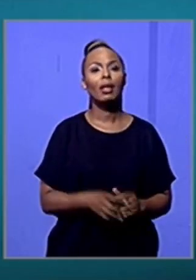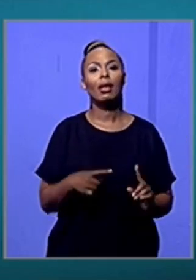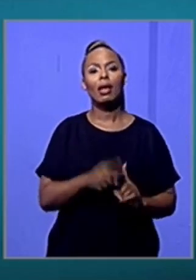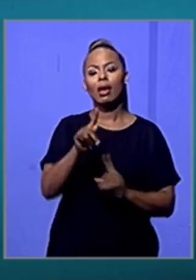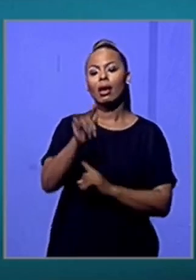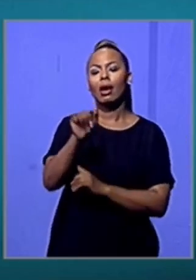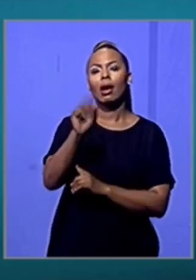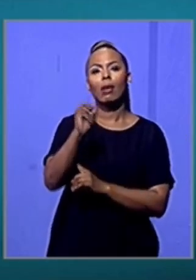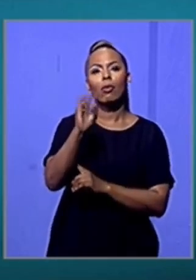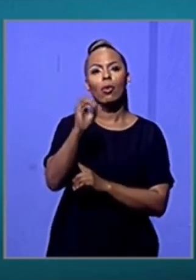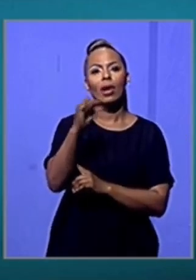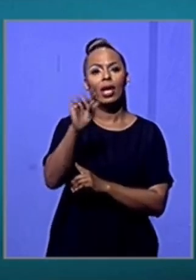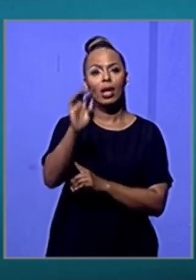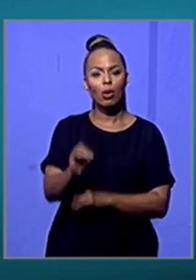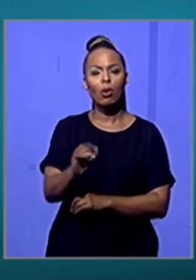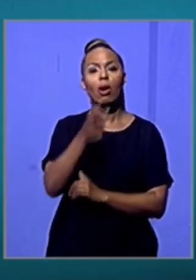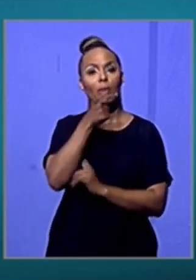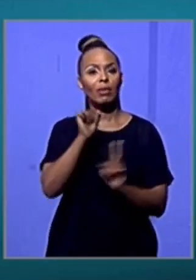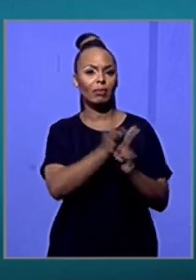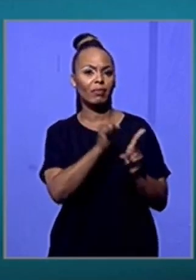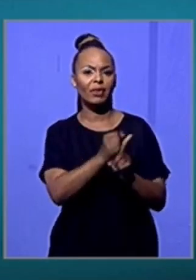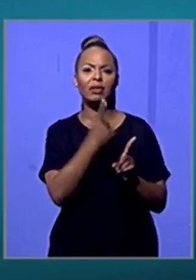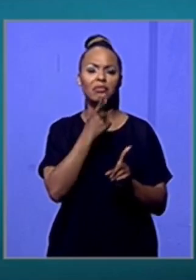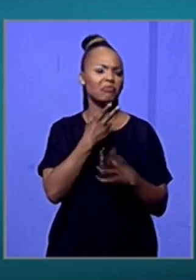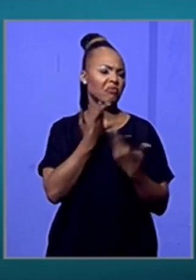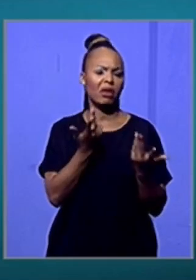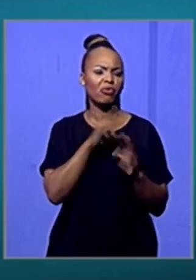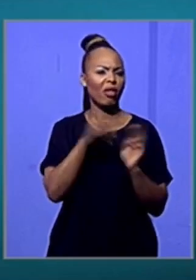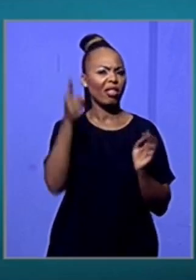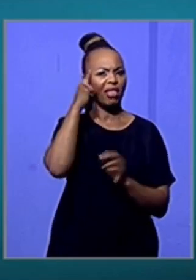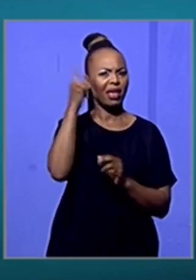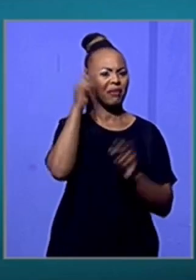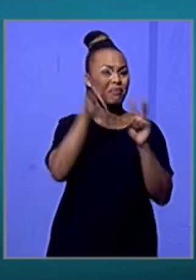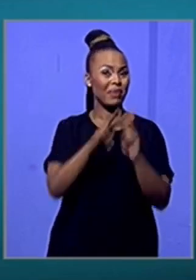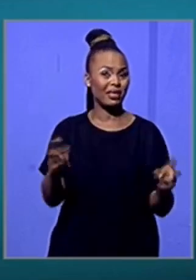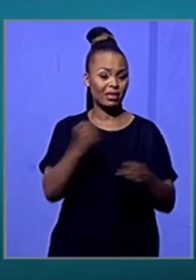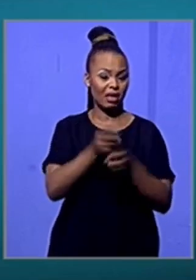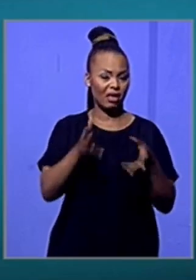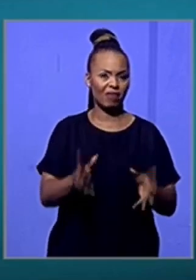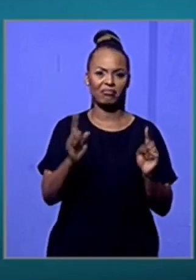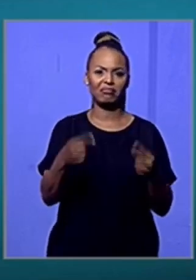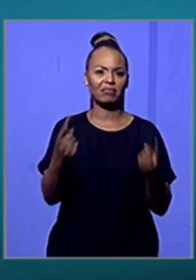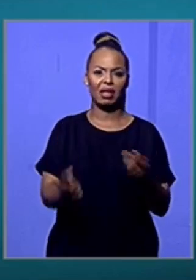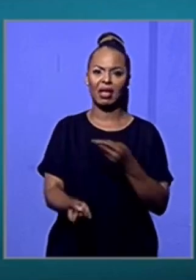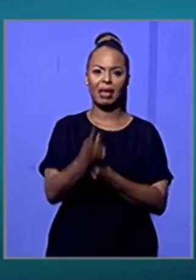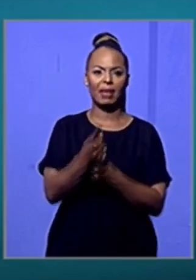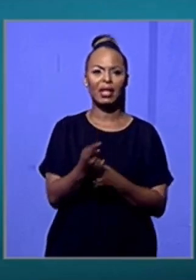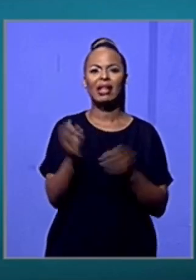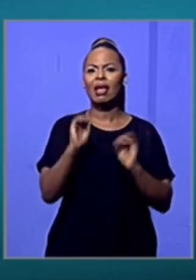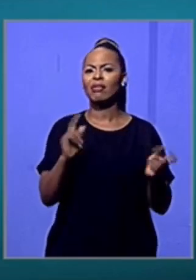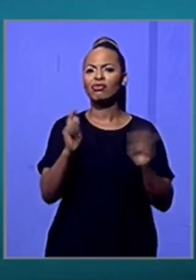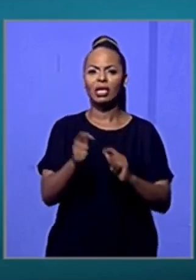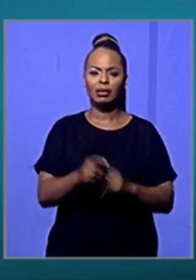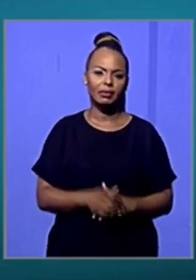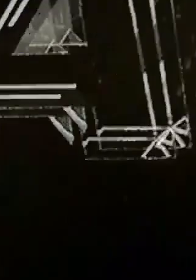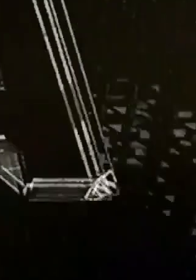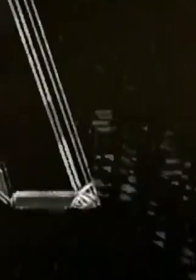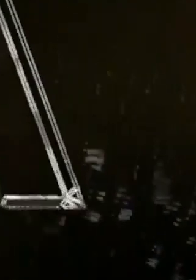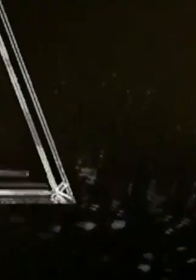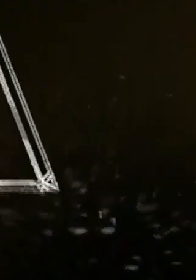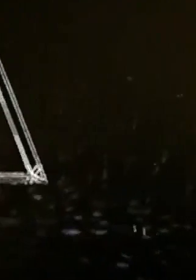Mekamogelo Seboletswe ene a re ga ke dumele gore go ka nna le kagiso monongwaga ga gona sepe se se fetogileng.